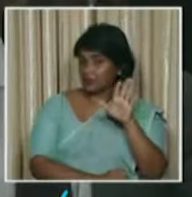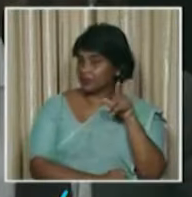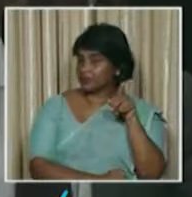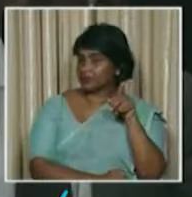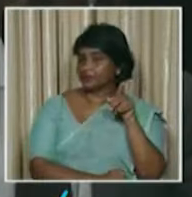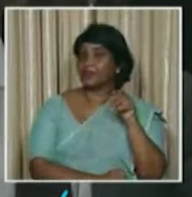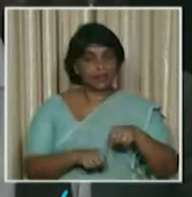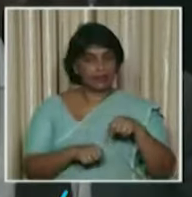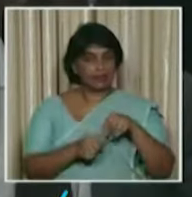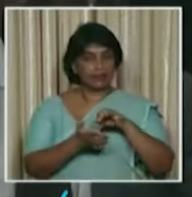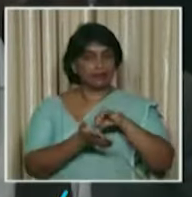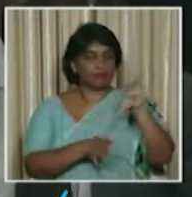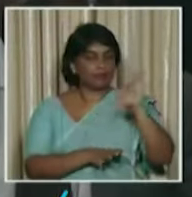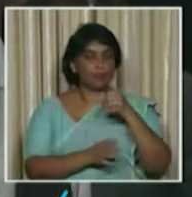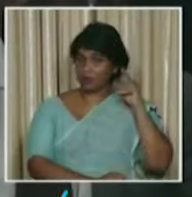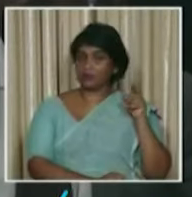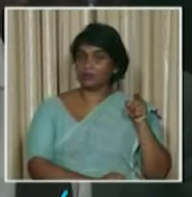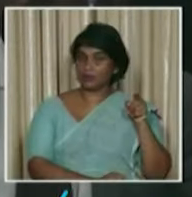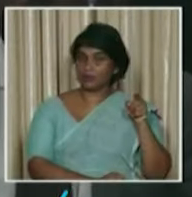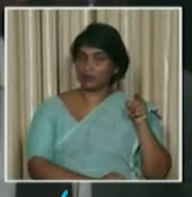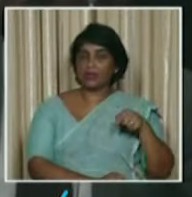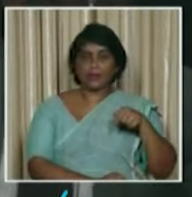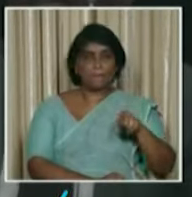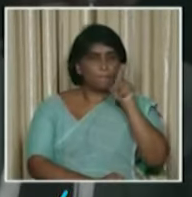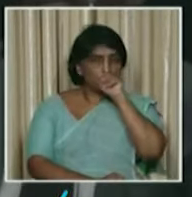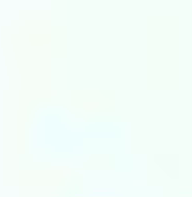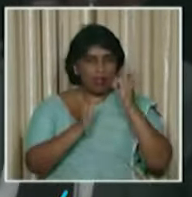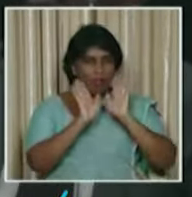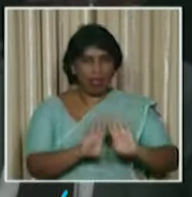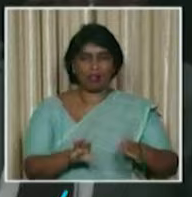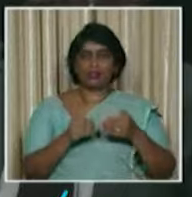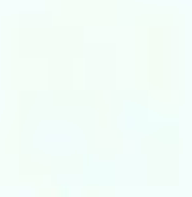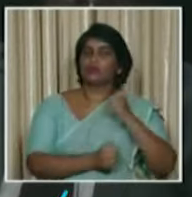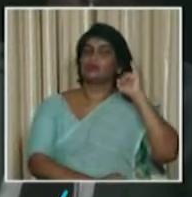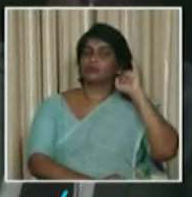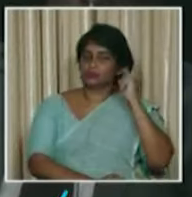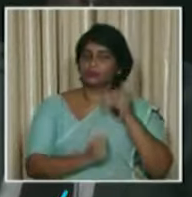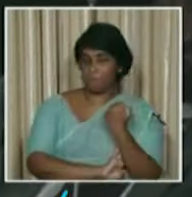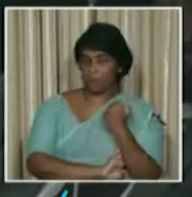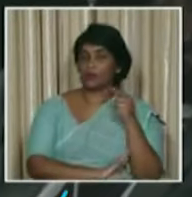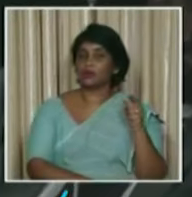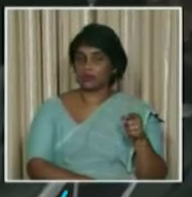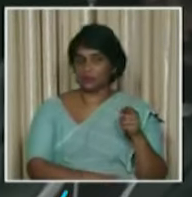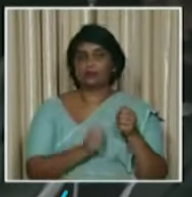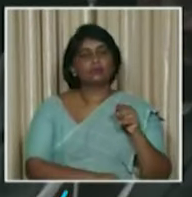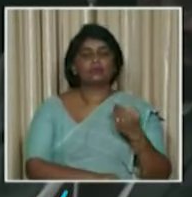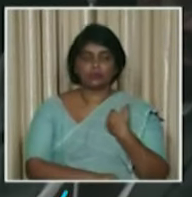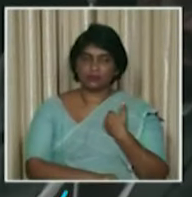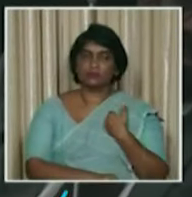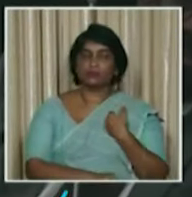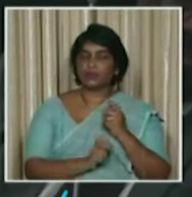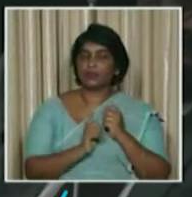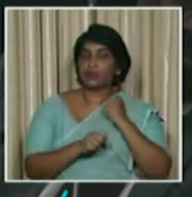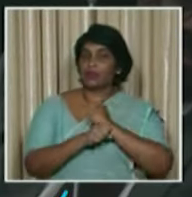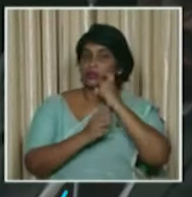ඉවරයි. දැනට පත් කර තිබුණු පොලිස් ප්‍රතිවරයා මේ මාසයේ අවසාන දක්වා පොලිස් ප්‍රතිදූරේ වැඩ බැලීම කටයුතු වෙන බව